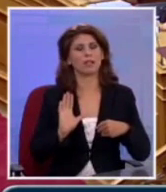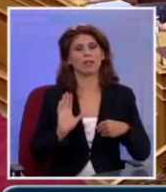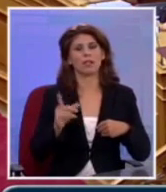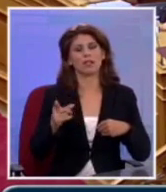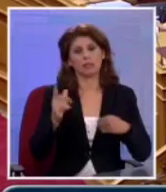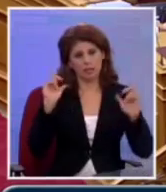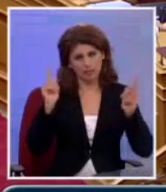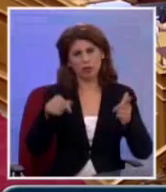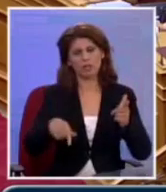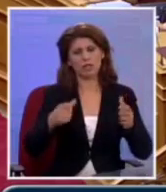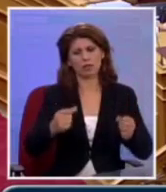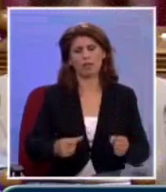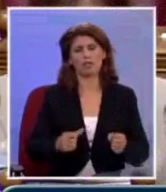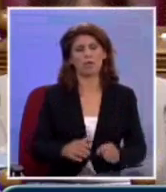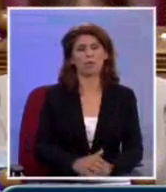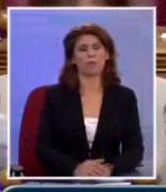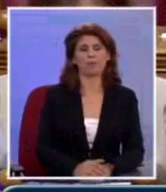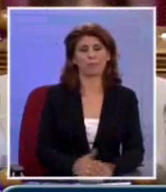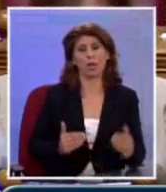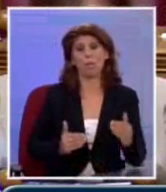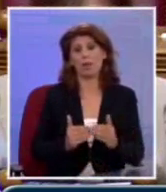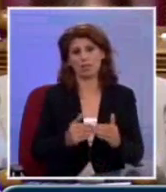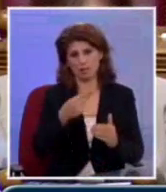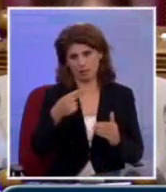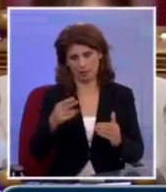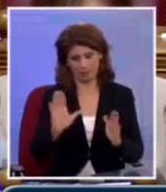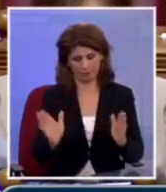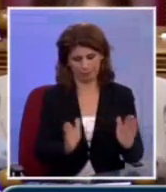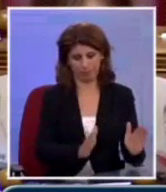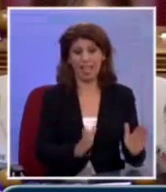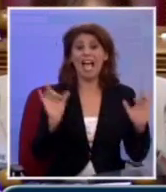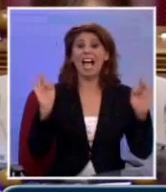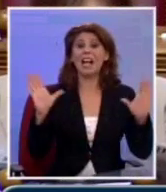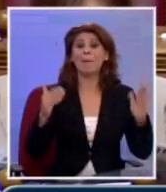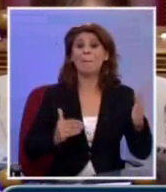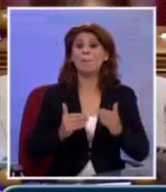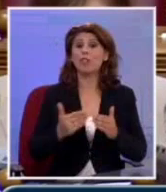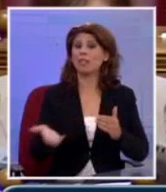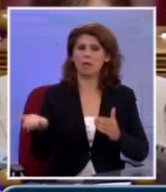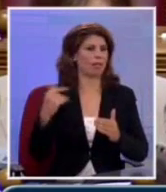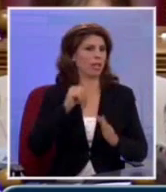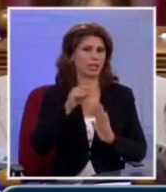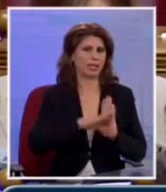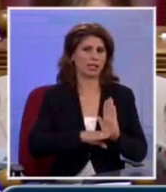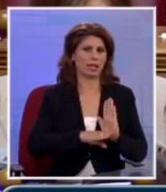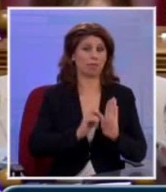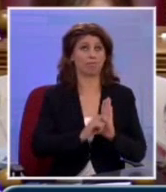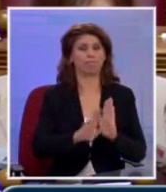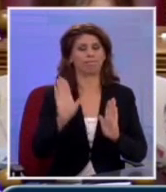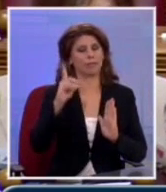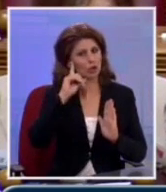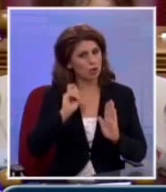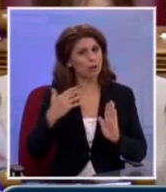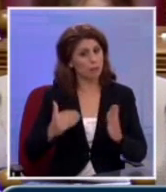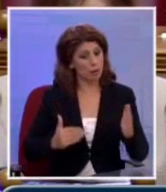απέναντι στο θεσμό αυτό. Οι προθεσμίες. Καμία προθεσμία δεν έχει το Σύνταγμα. Είναι δεδομένο ότι